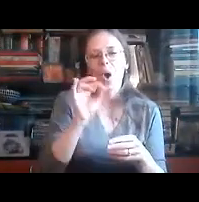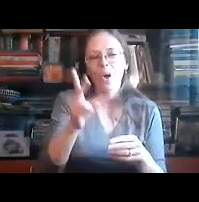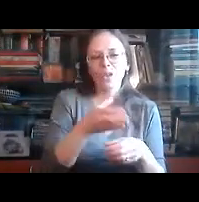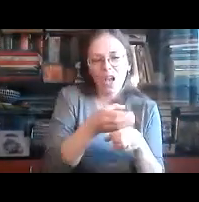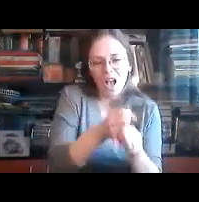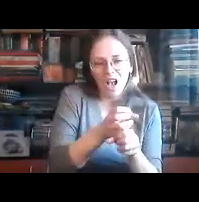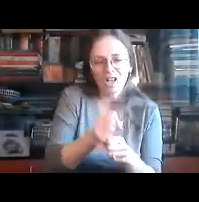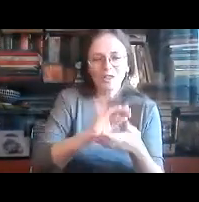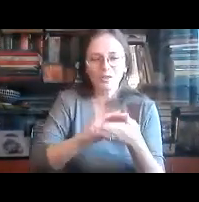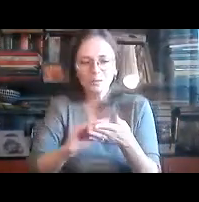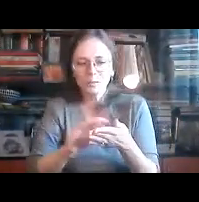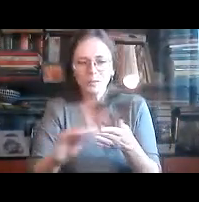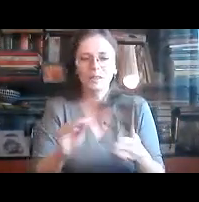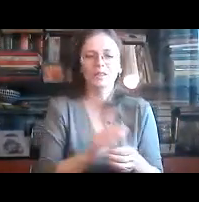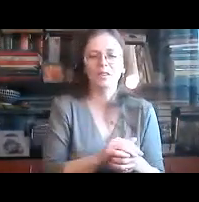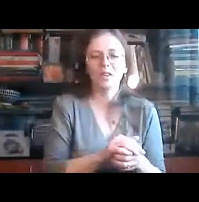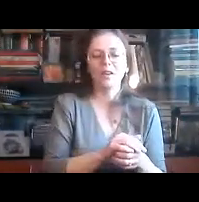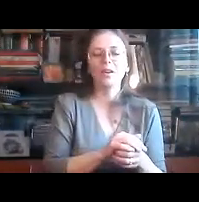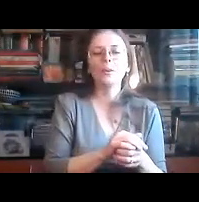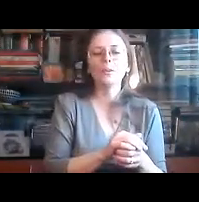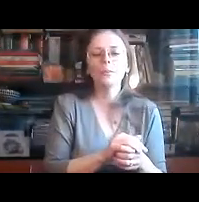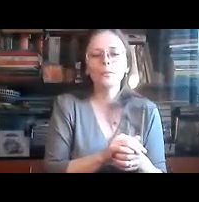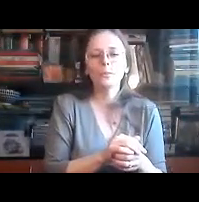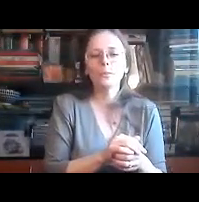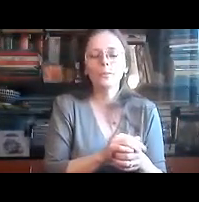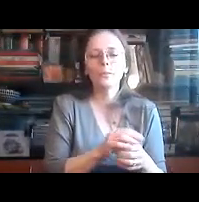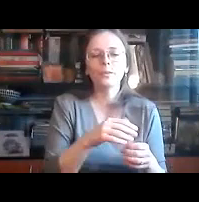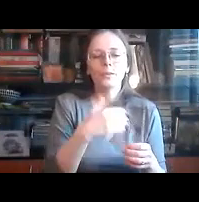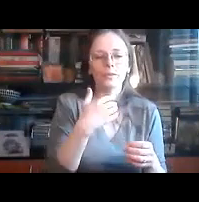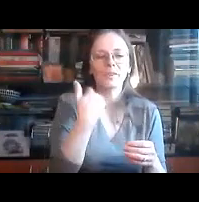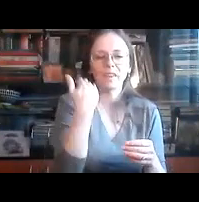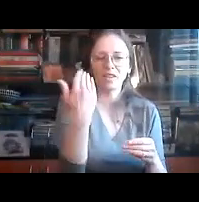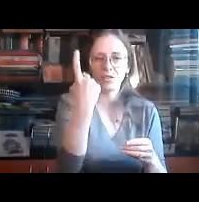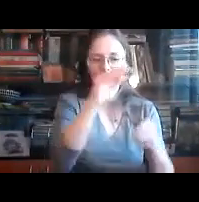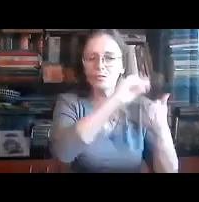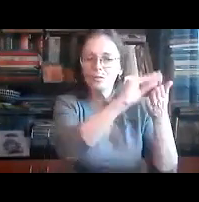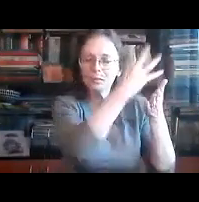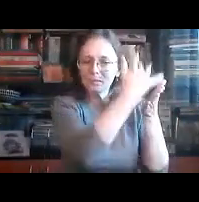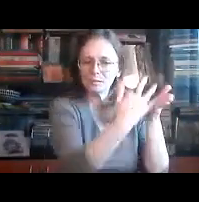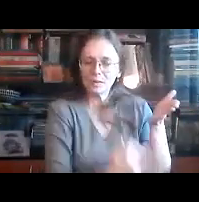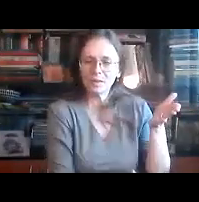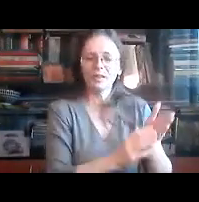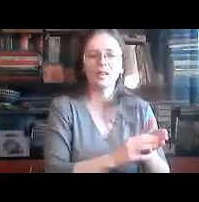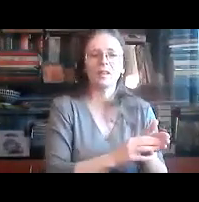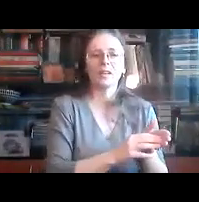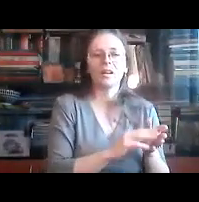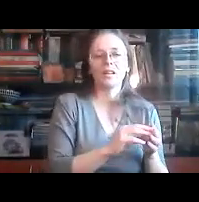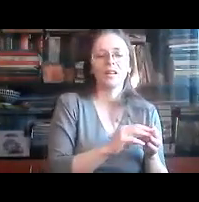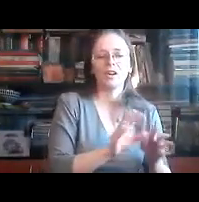один из его постов говорит, что все, смерть консервативному и